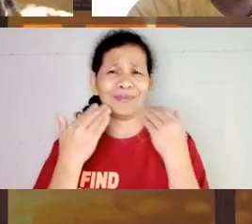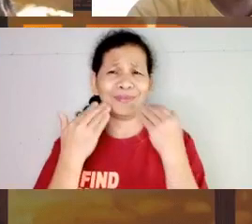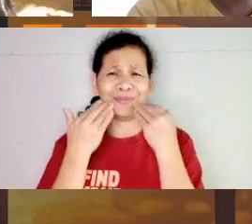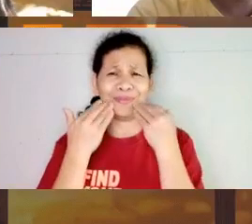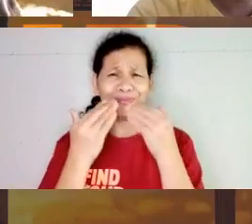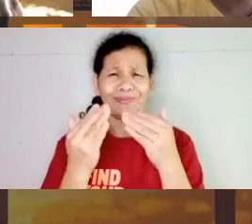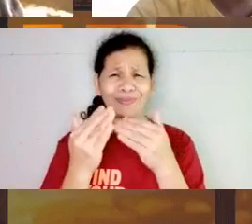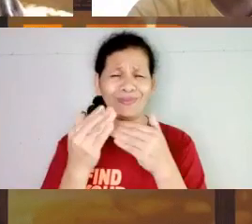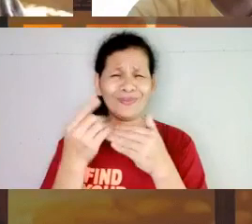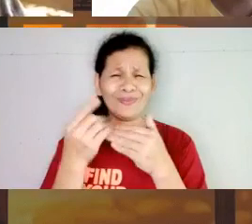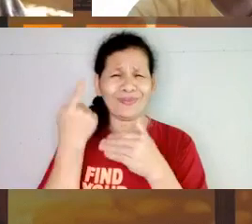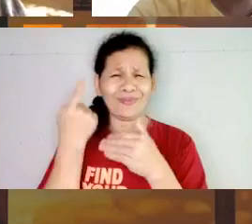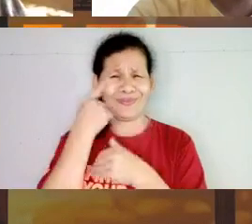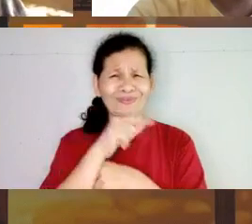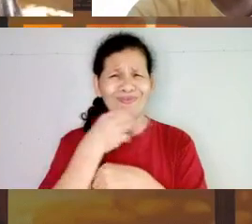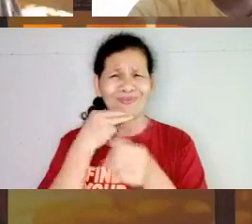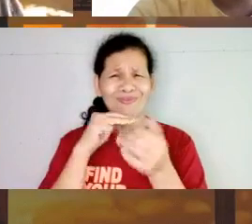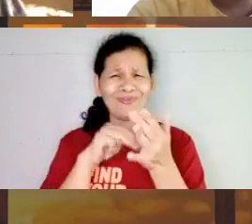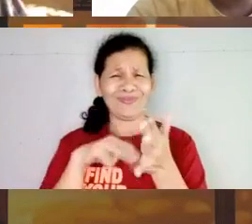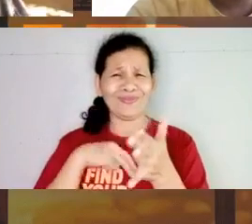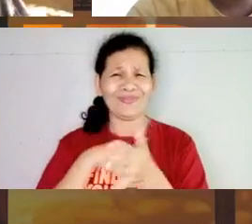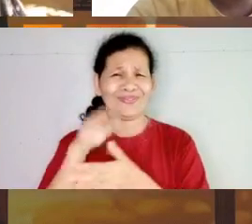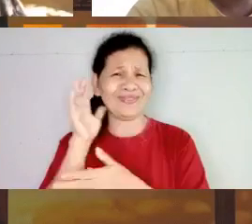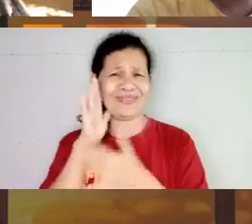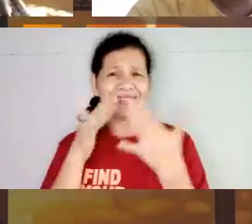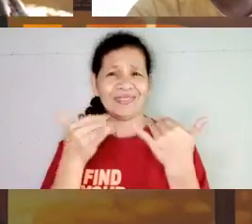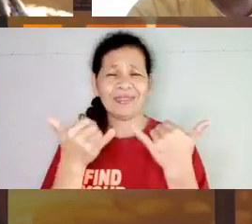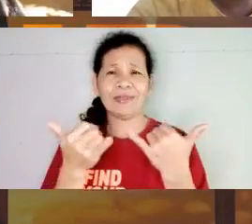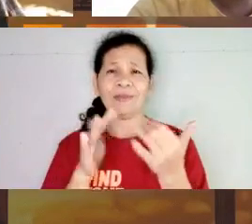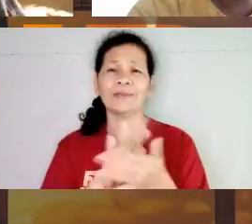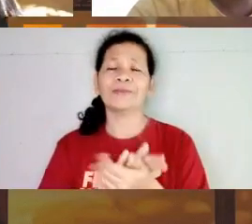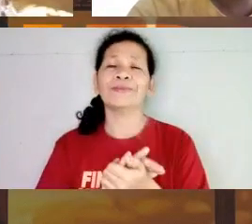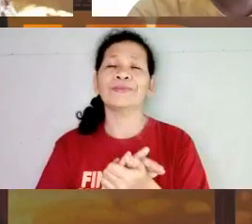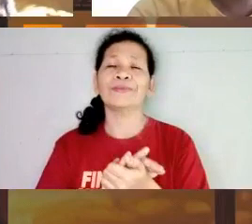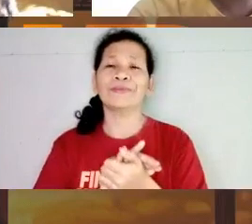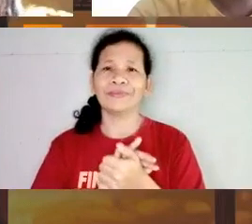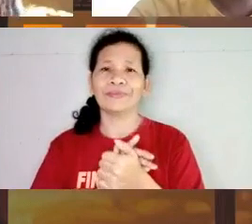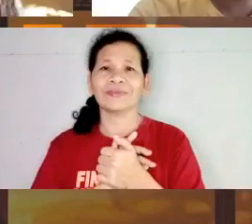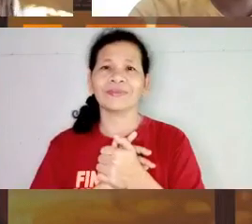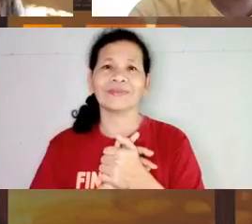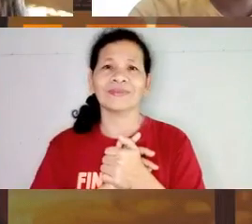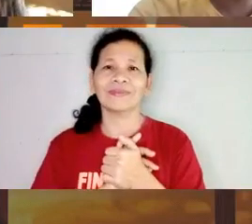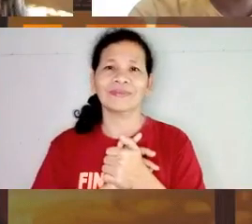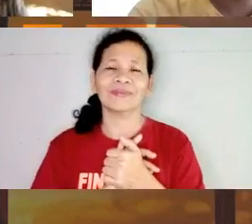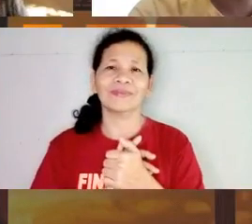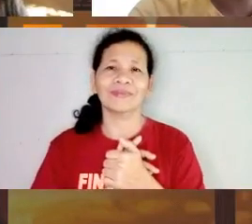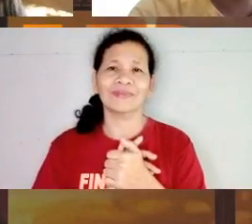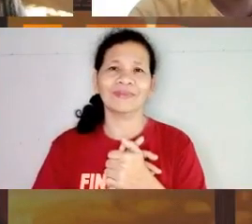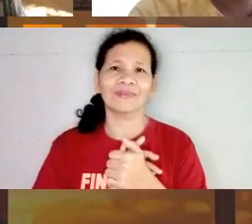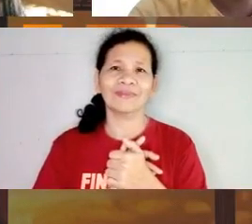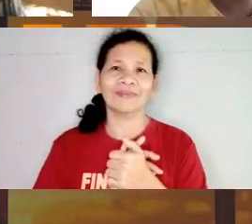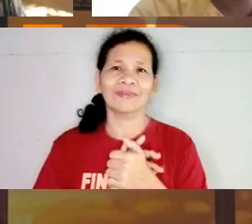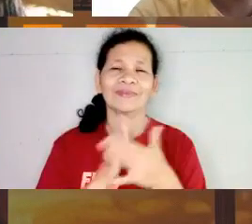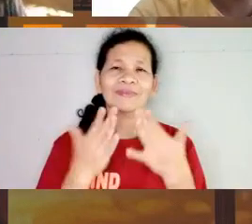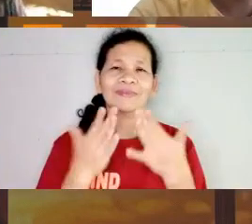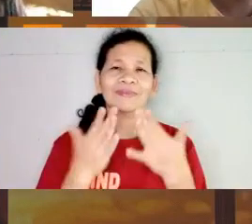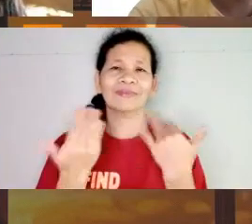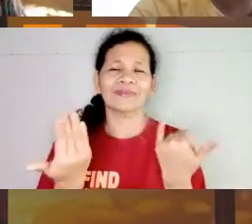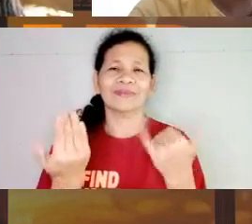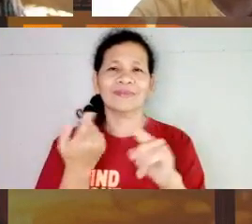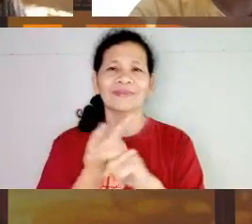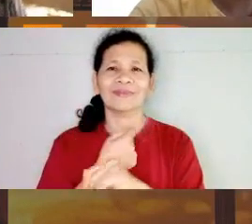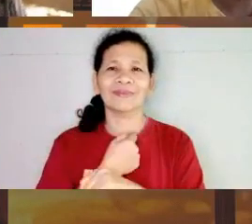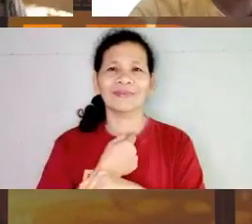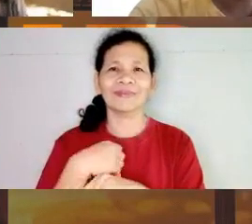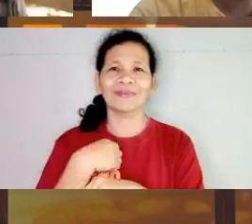At ngayon, atin pong pakikinggan naman ang mga reflection buat sa ating comment